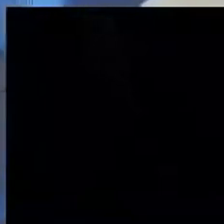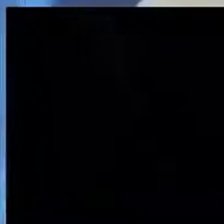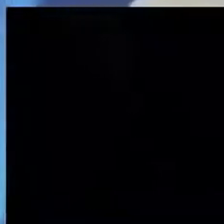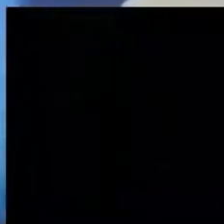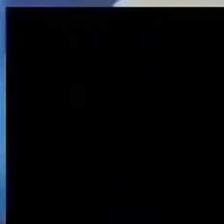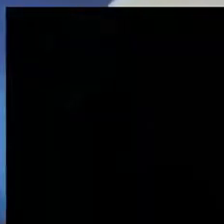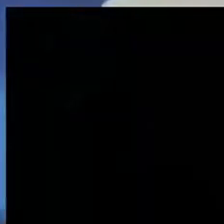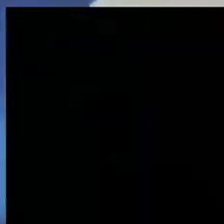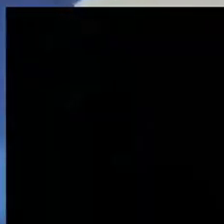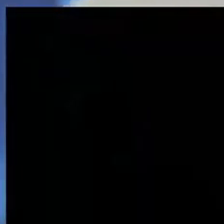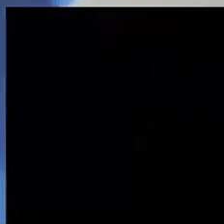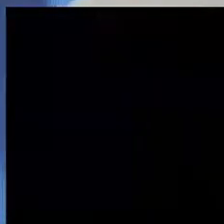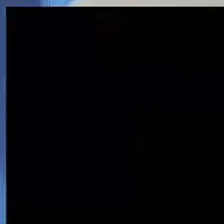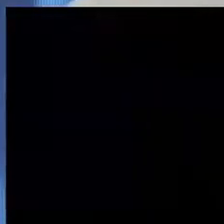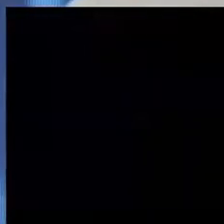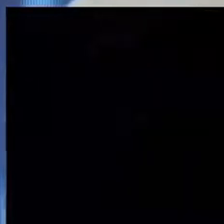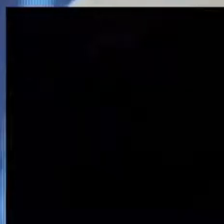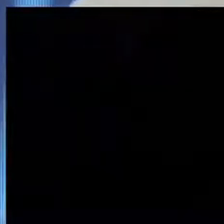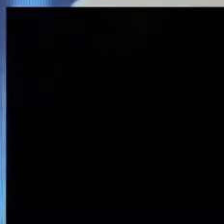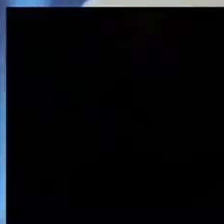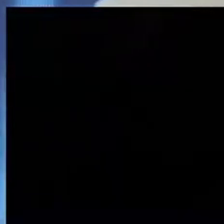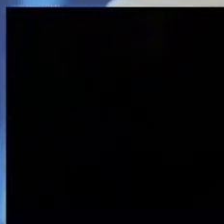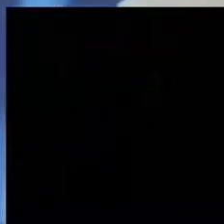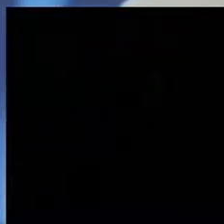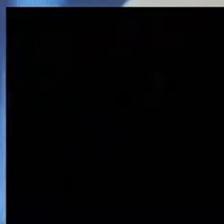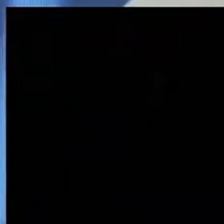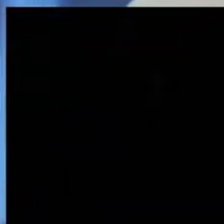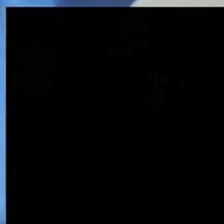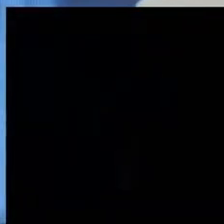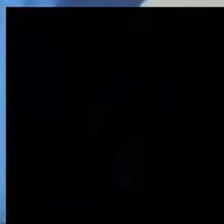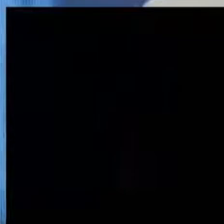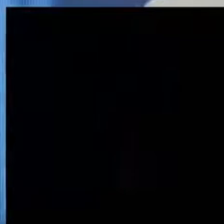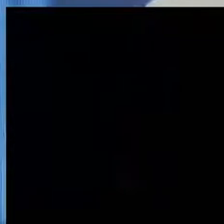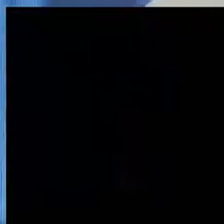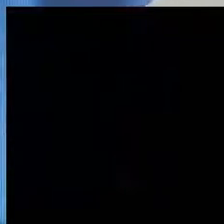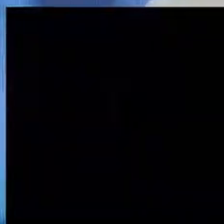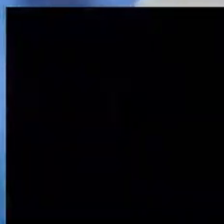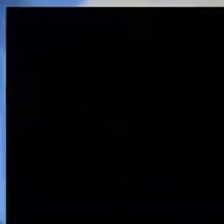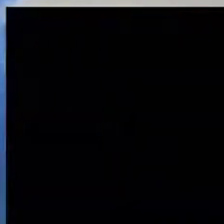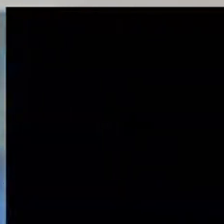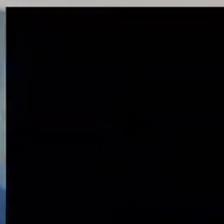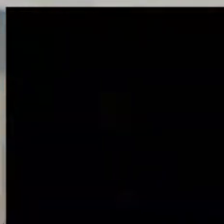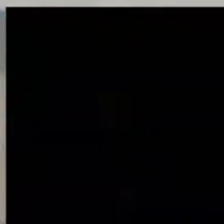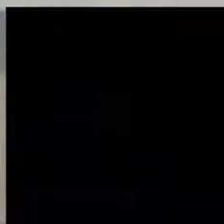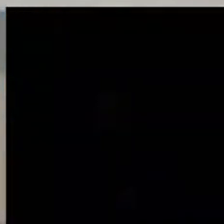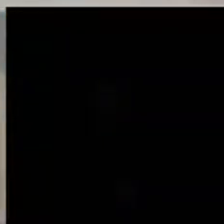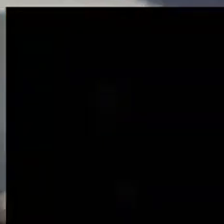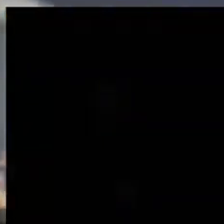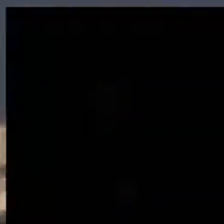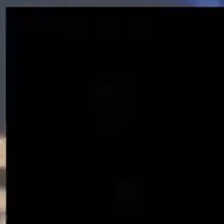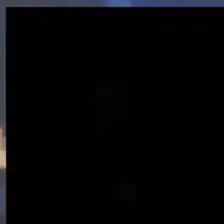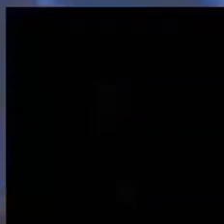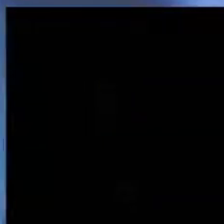arrive pas. Elles ont été écrites pour notre instruction à nous qui sommes parvenus à la fin